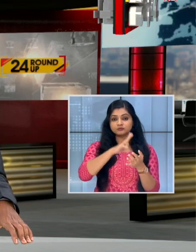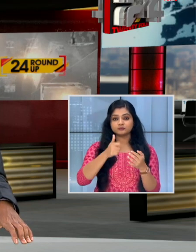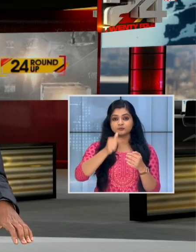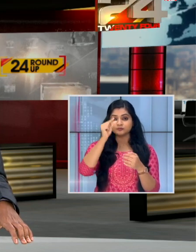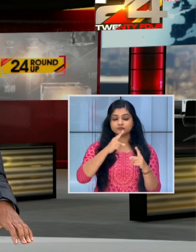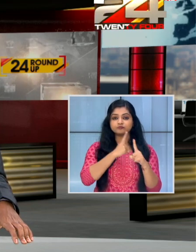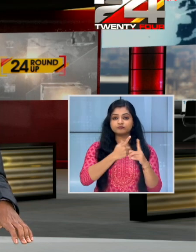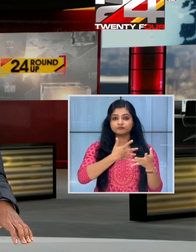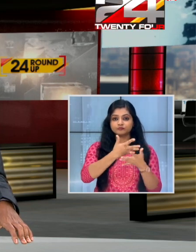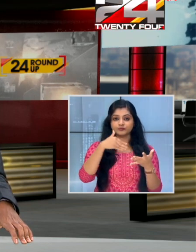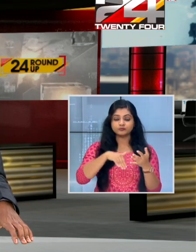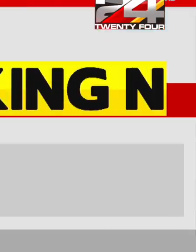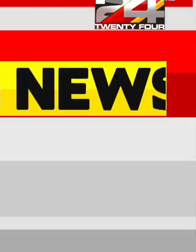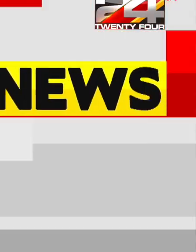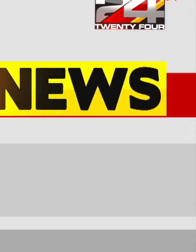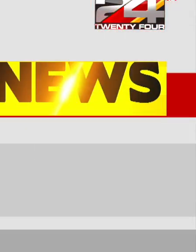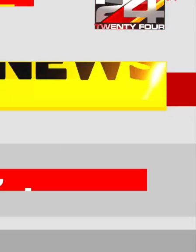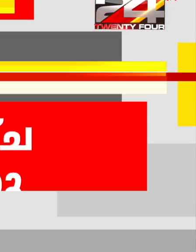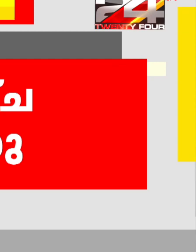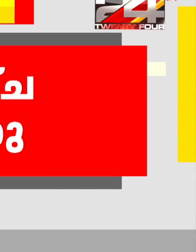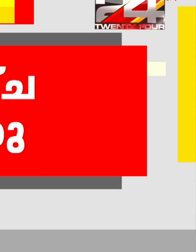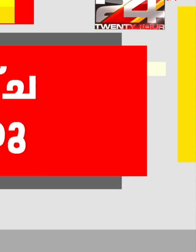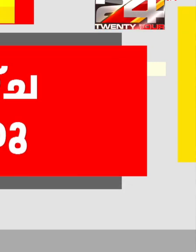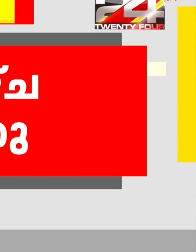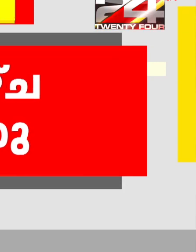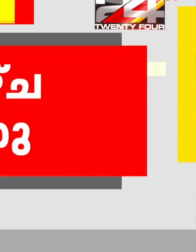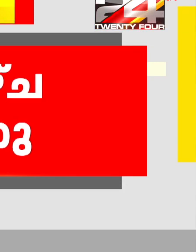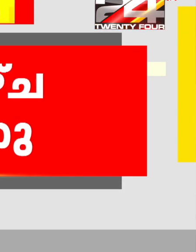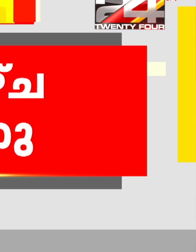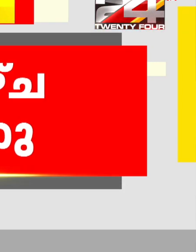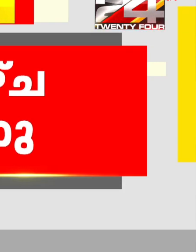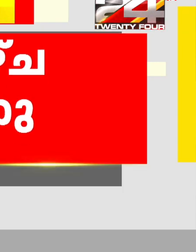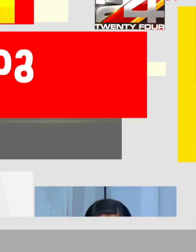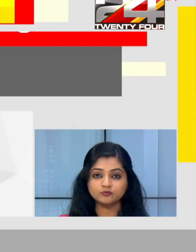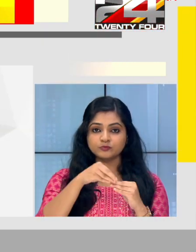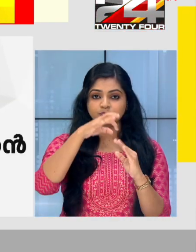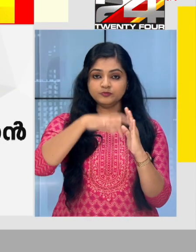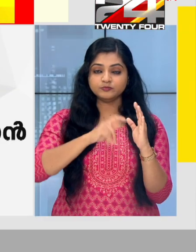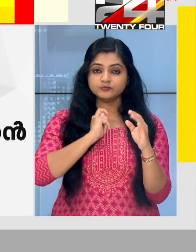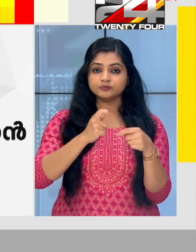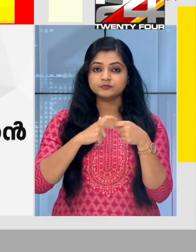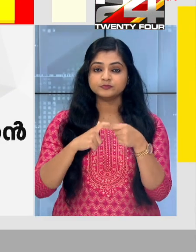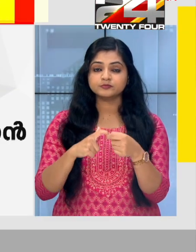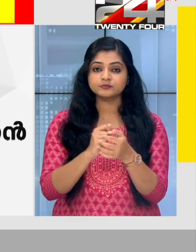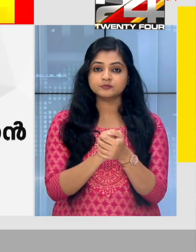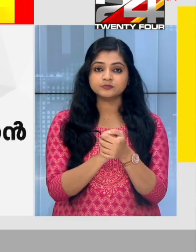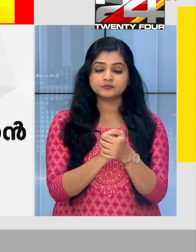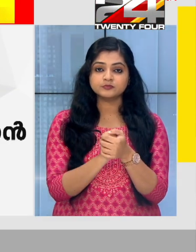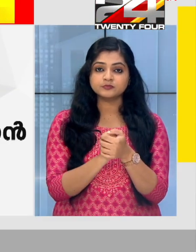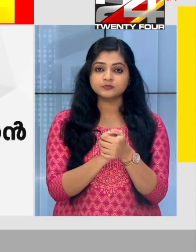ആൻഡ്രൂസ് താഴത്തുമായി കൂടിക്കാഴ്ച നടത്തുന്നു. സൗഹൃദ സന്ദർശനമെന്ന് രാജ്കുമാർ രഞ്ജൻ സിംഗ്. വിവരങ്ങളുമായി സൂരജ് ചേരുന്നു.